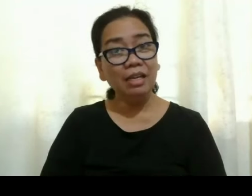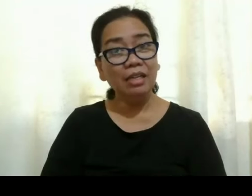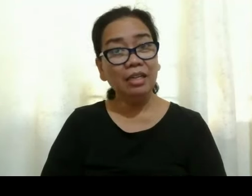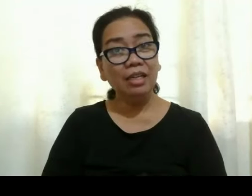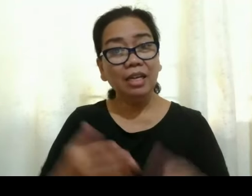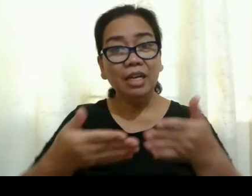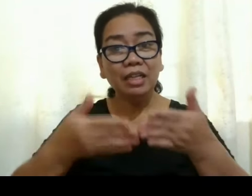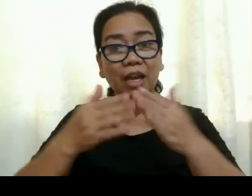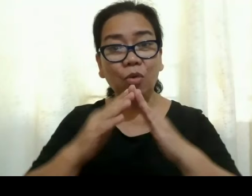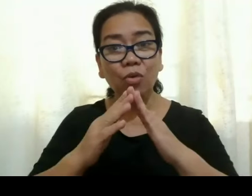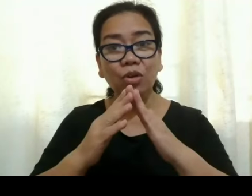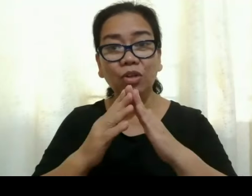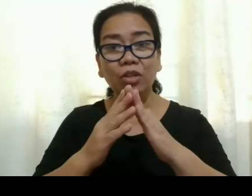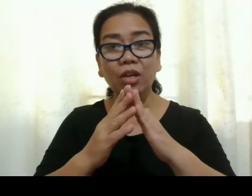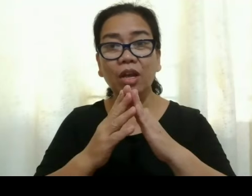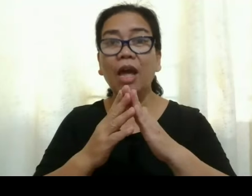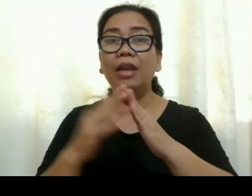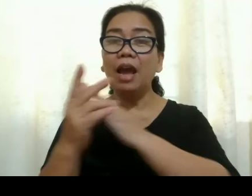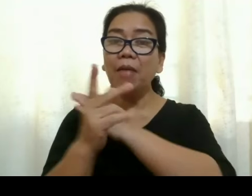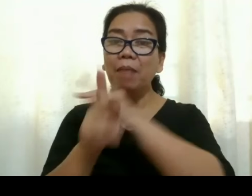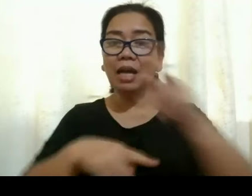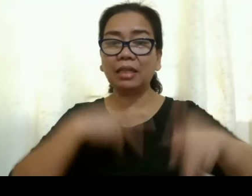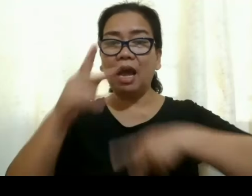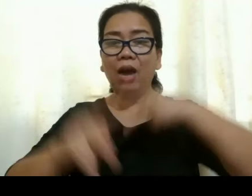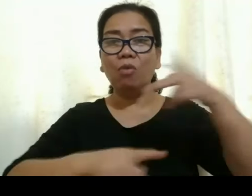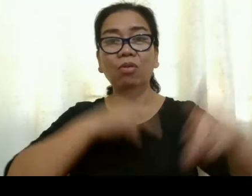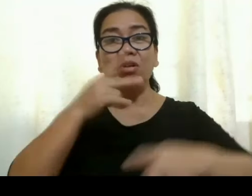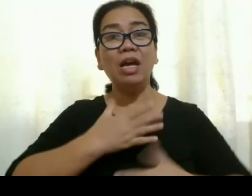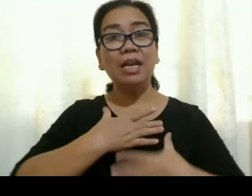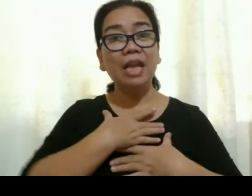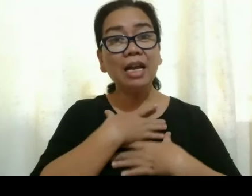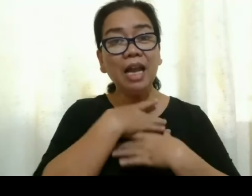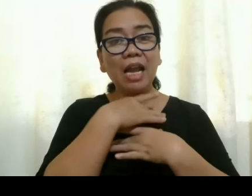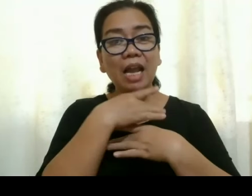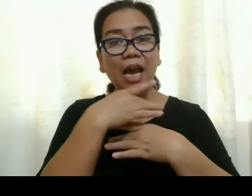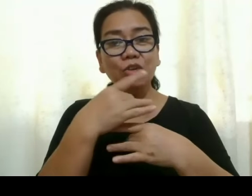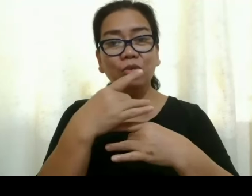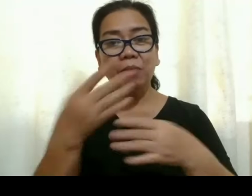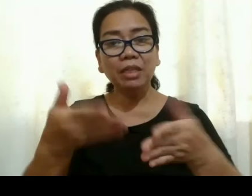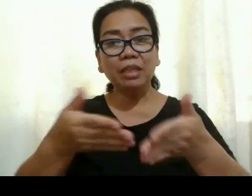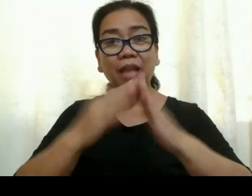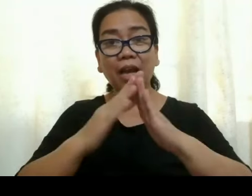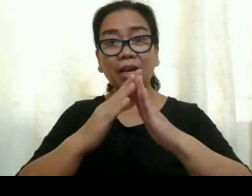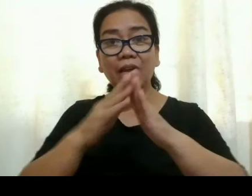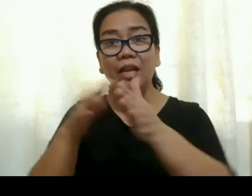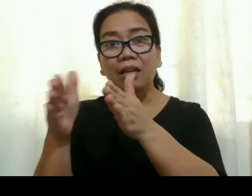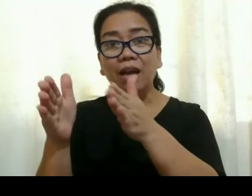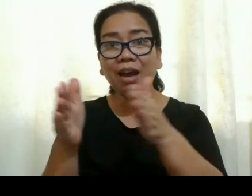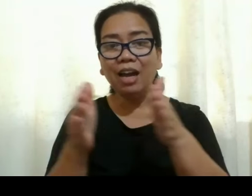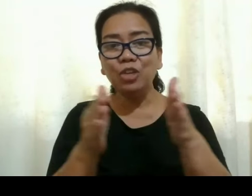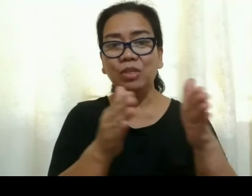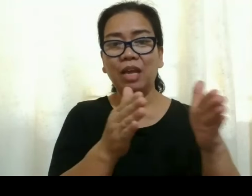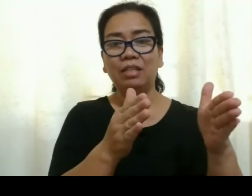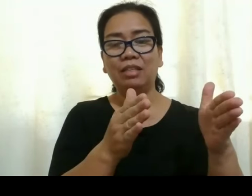na itinaguyod ng mga taong naglalayong magtatag